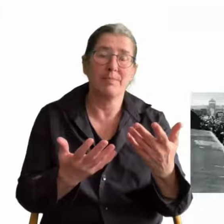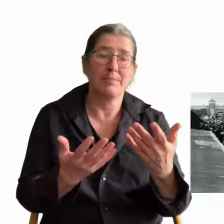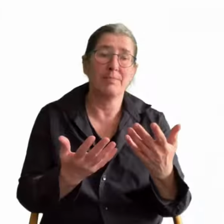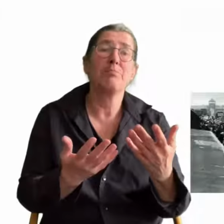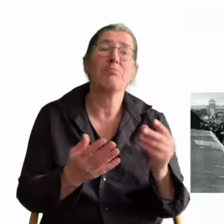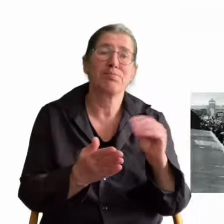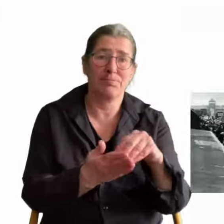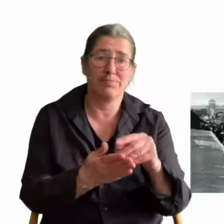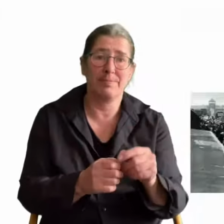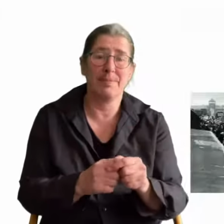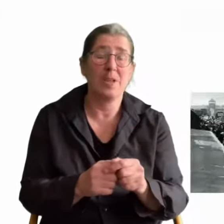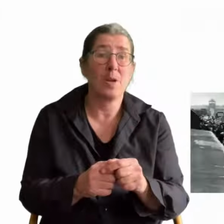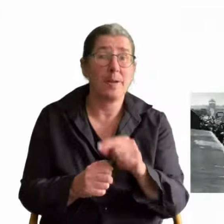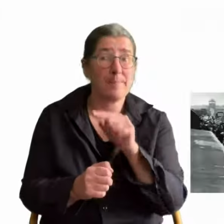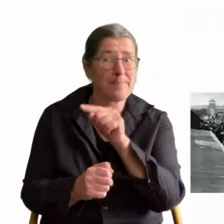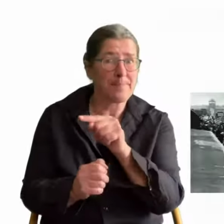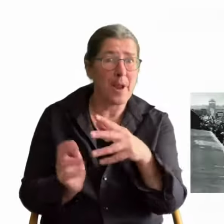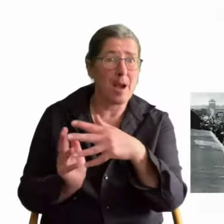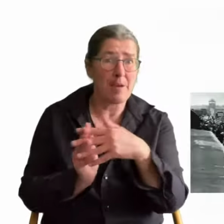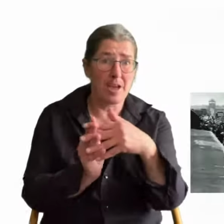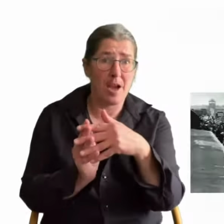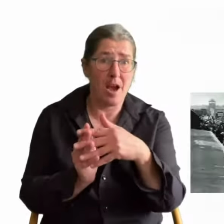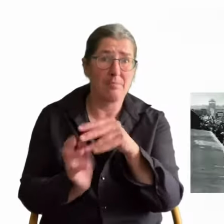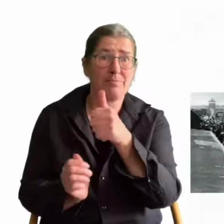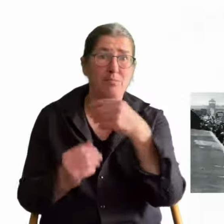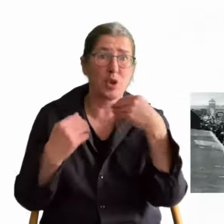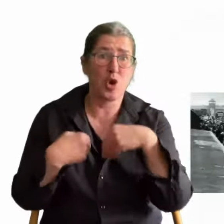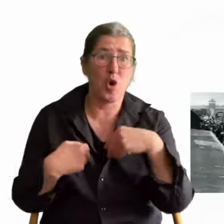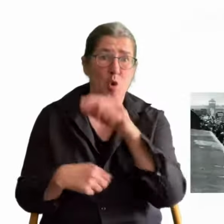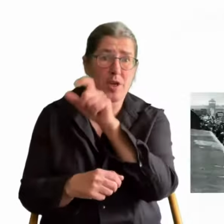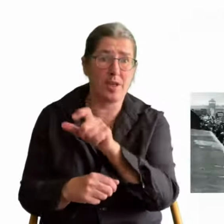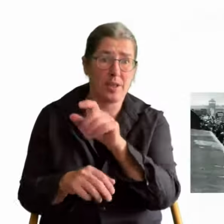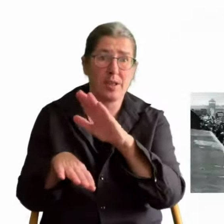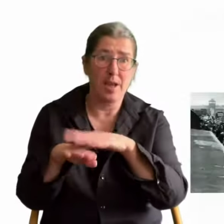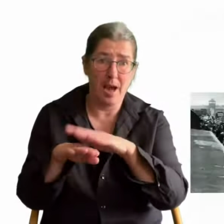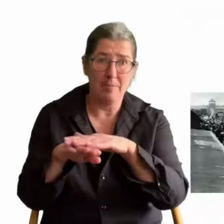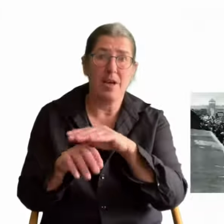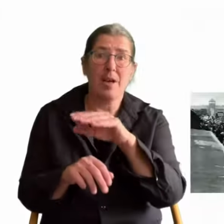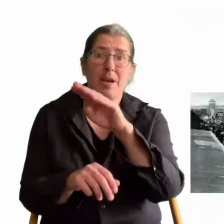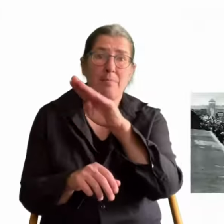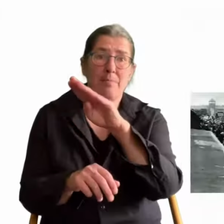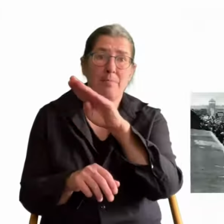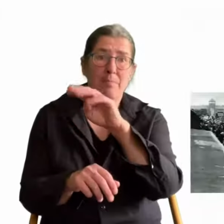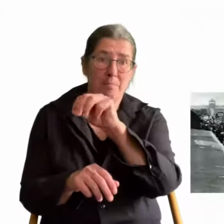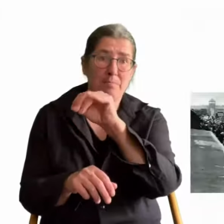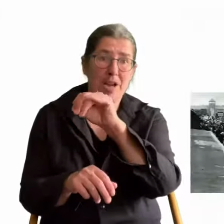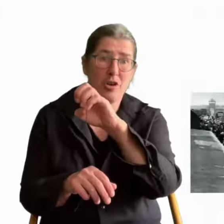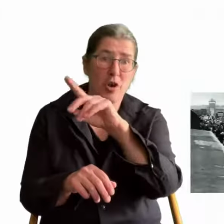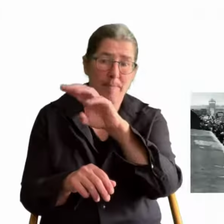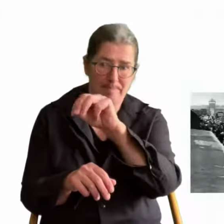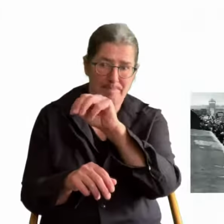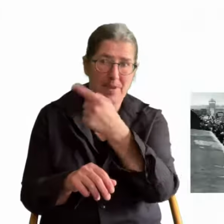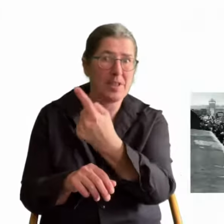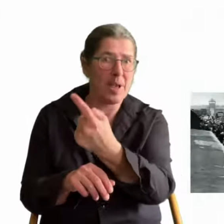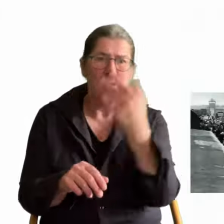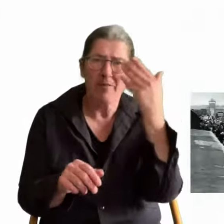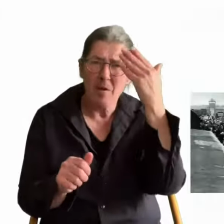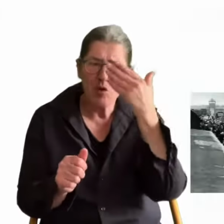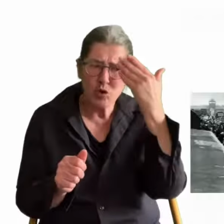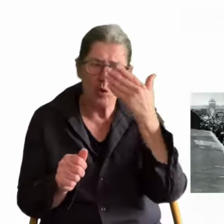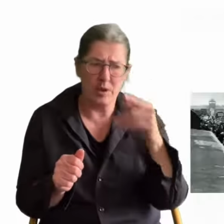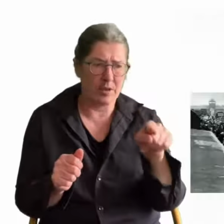beteiligt ein amerikanischer psychologe den seht ihr hier der hiess mel greven der hatte den verdacht dass